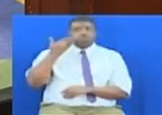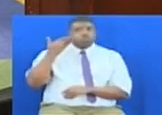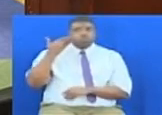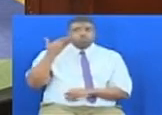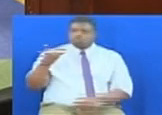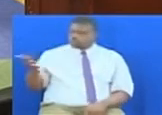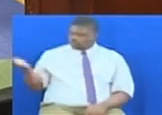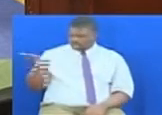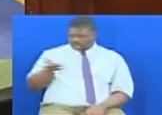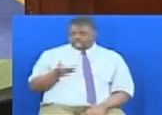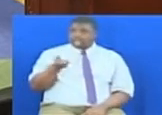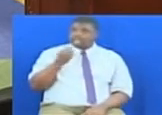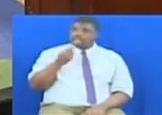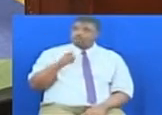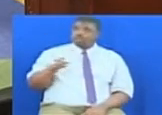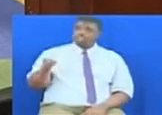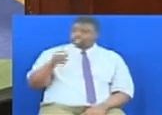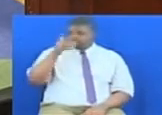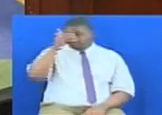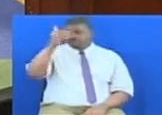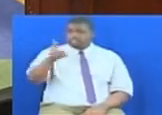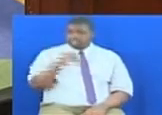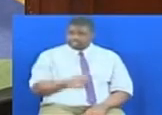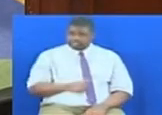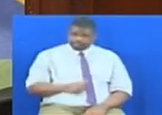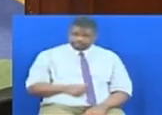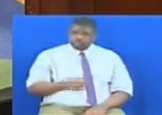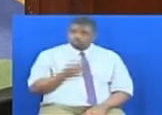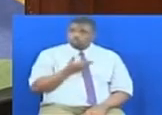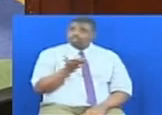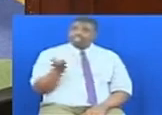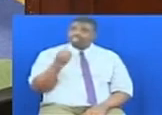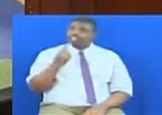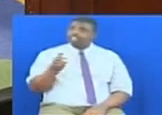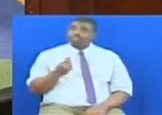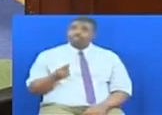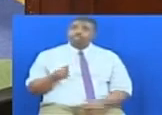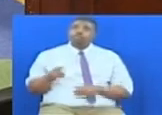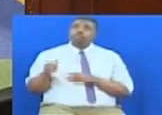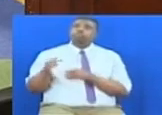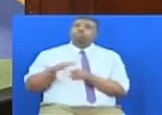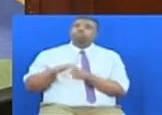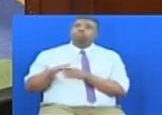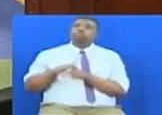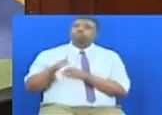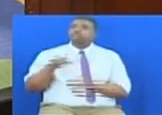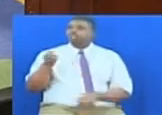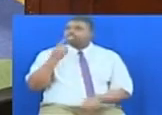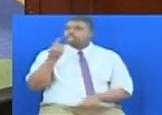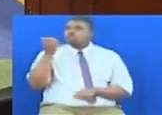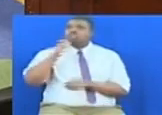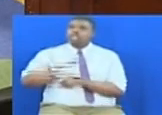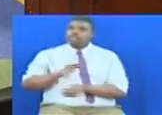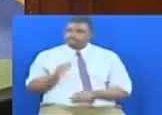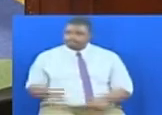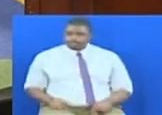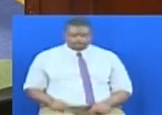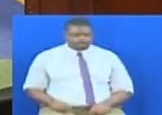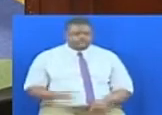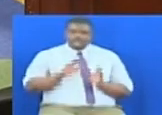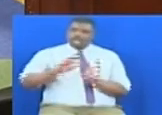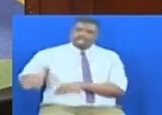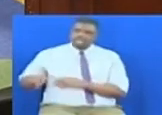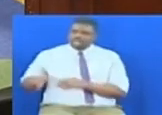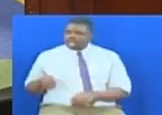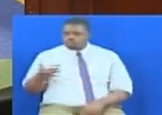mbadala, nayo ni kipaji jamani. Wengine wangesema tutulie kwenye hizi dawa za kitaalamu. Kati ya madawa